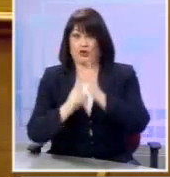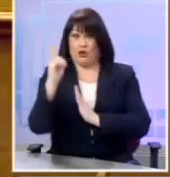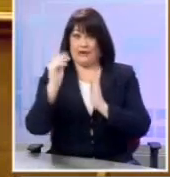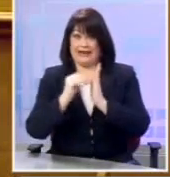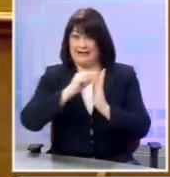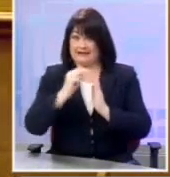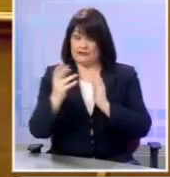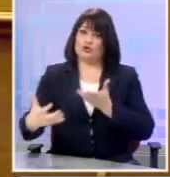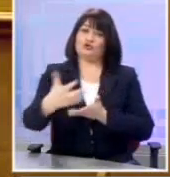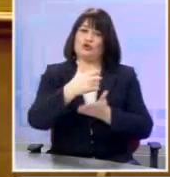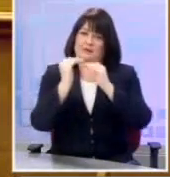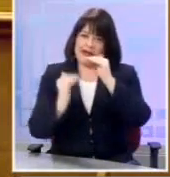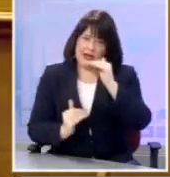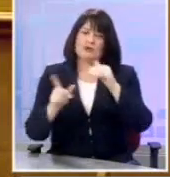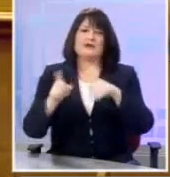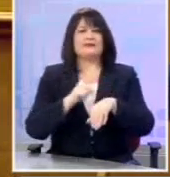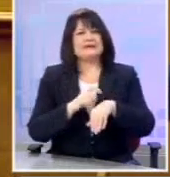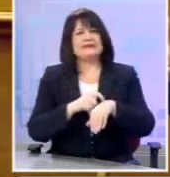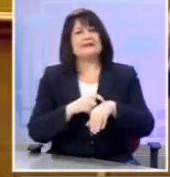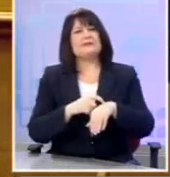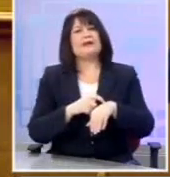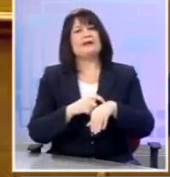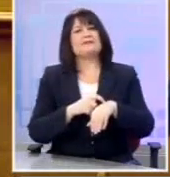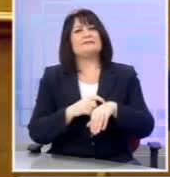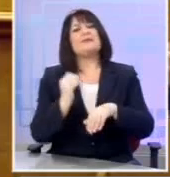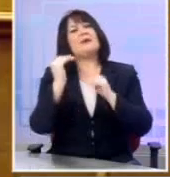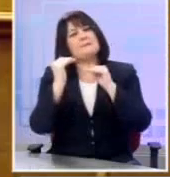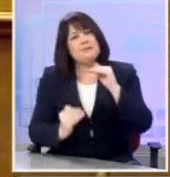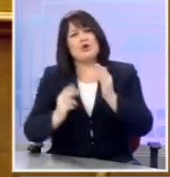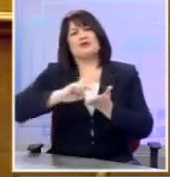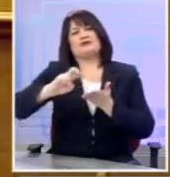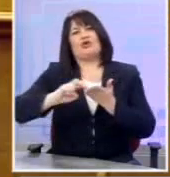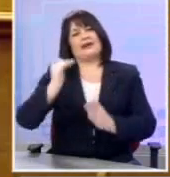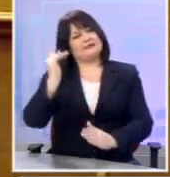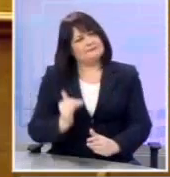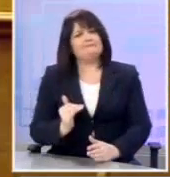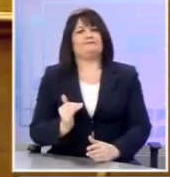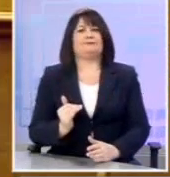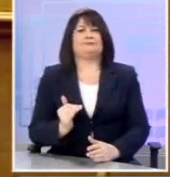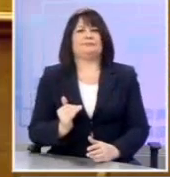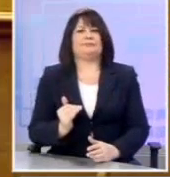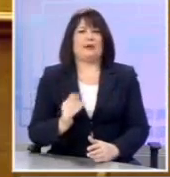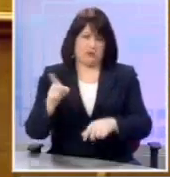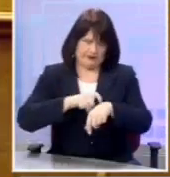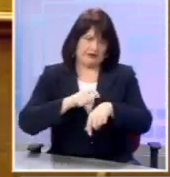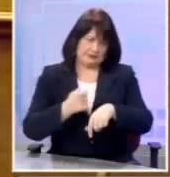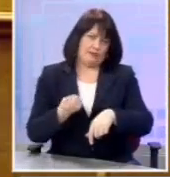ευρώ σήμερα με το νέο σύστημα θα έχουν χαμηλότερες εισφορές από ό,τι είναι οι εισφορές που έχουν